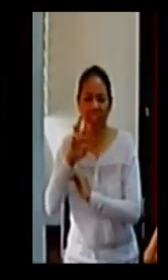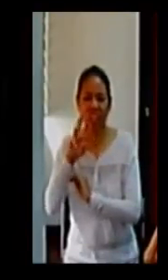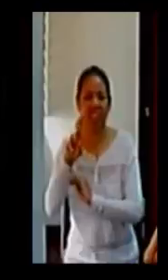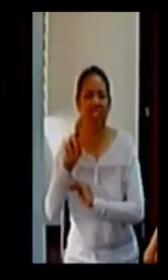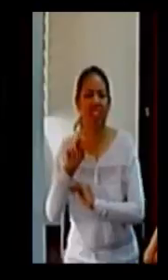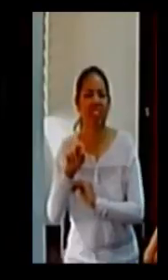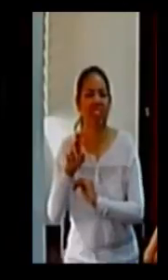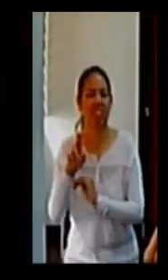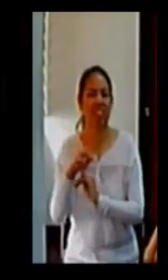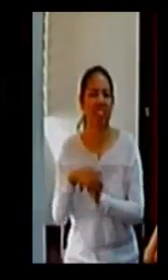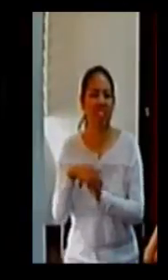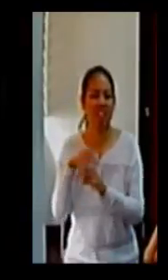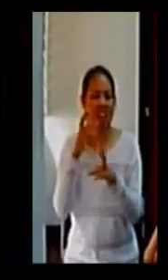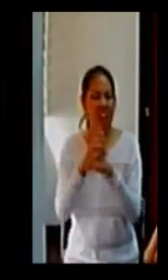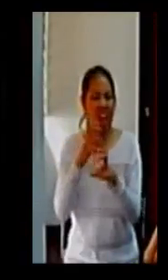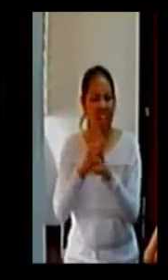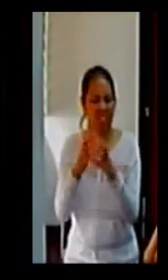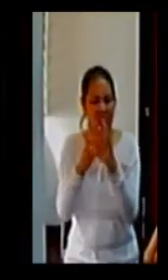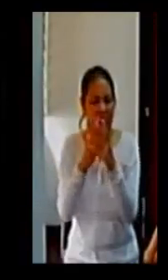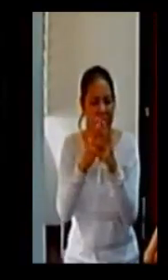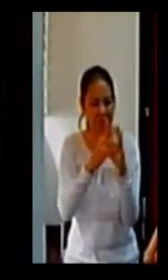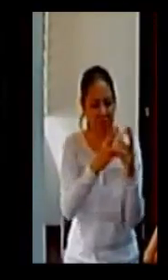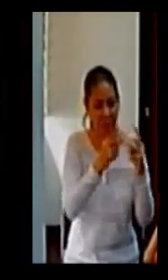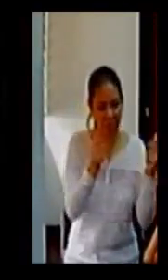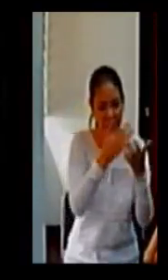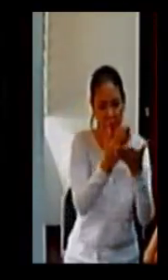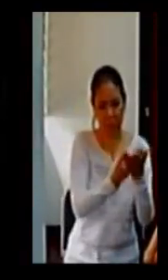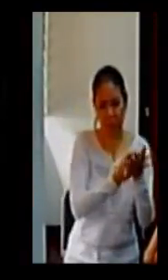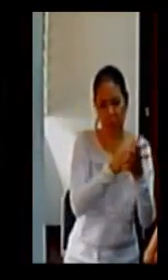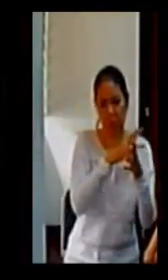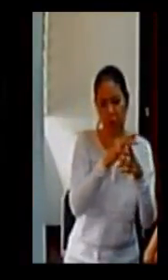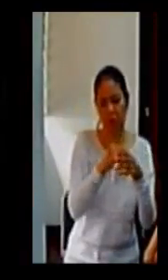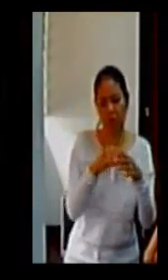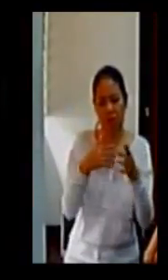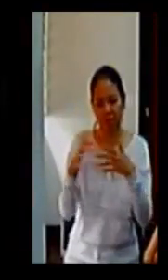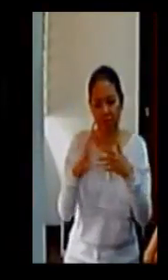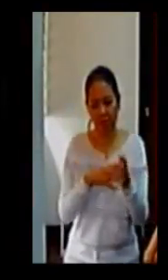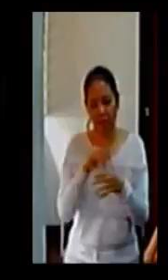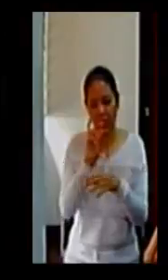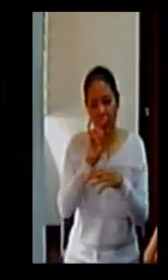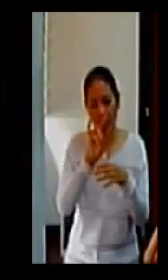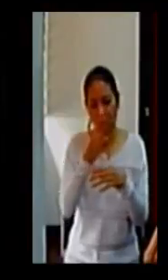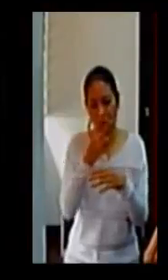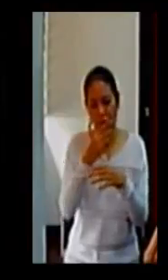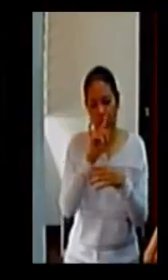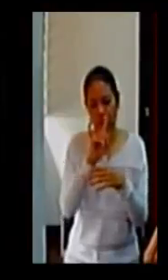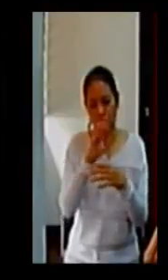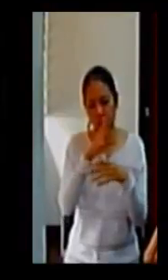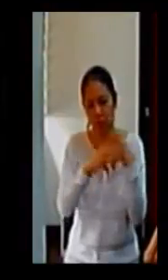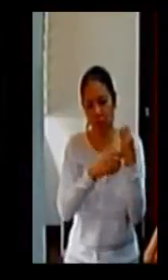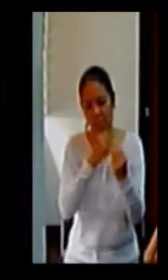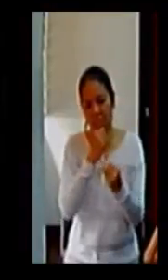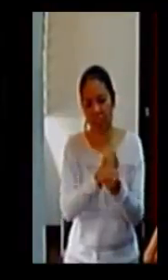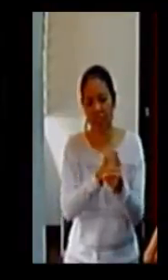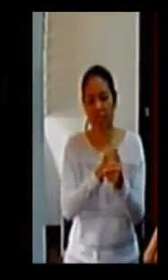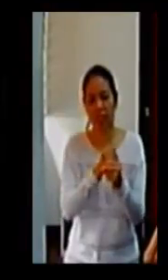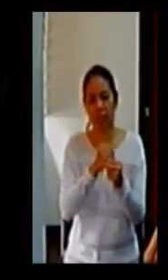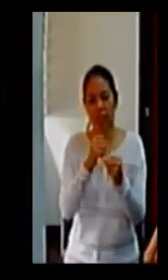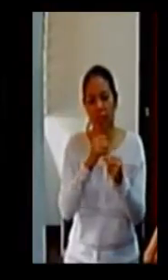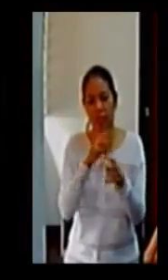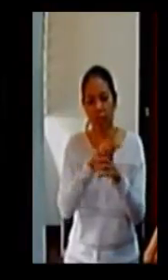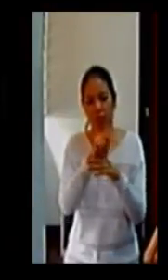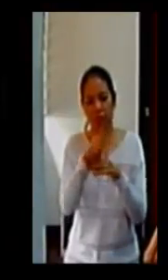yung pagbabago. Kahit dalawang beses nila tinatanim, pero sinasabi niya, maganda pa rin yung tinawong,